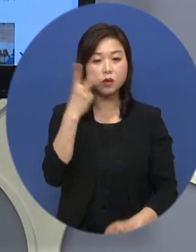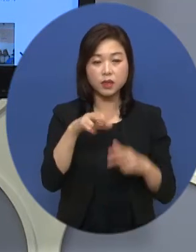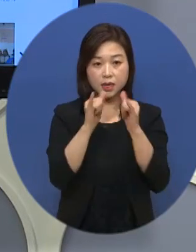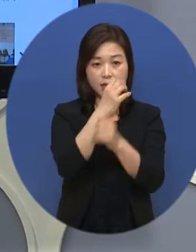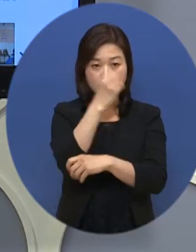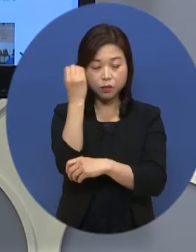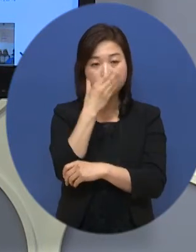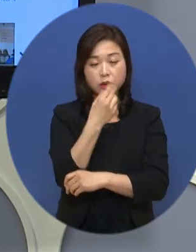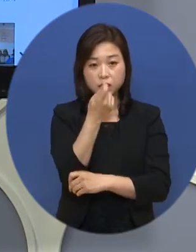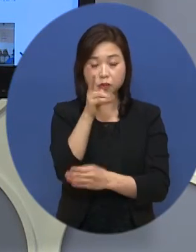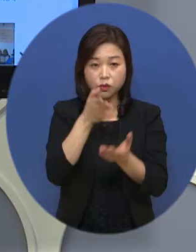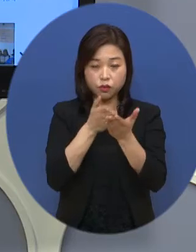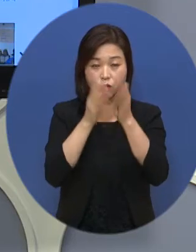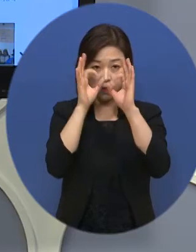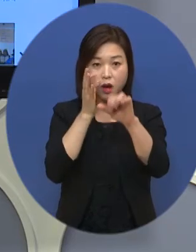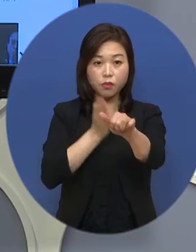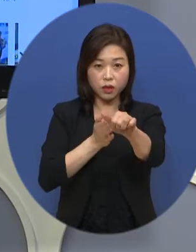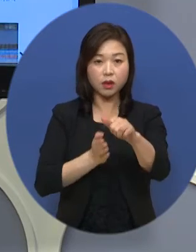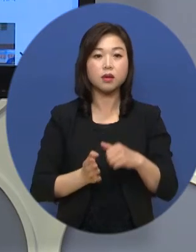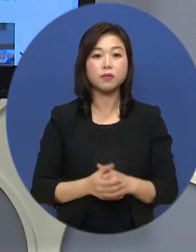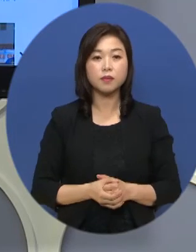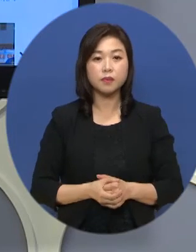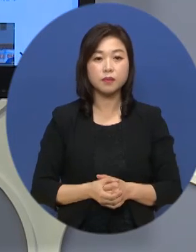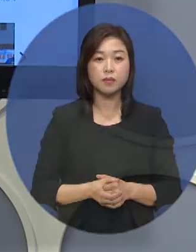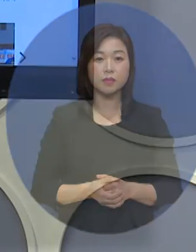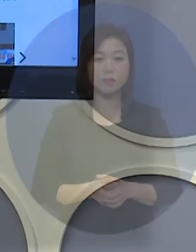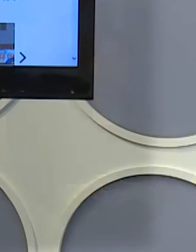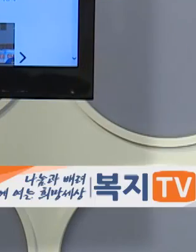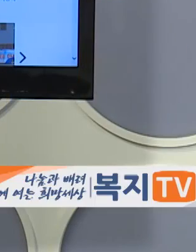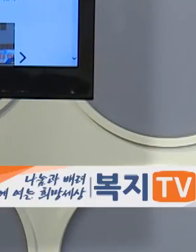복지 tv 뉴스를 통해 확인하실 수 있습니다